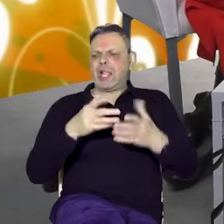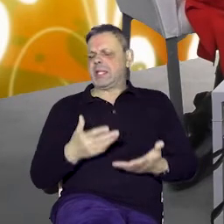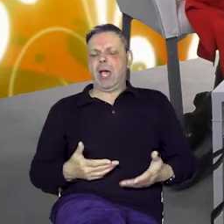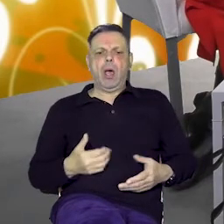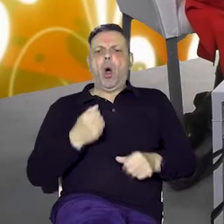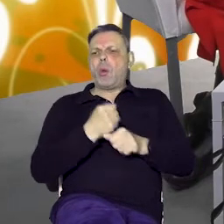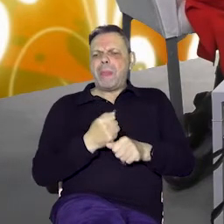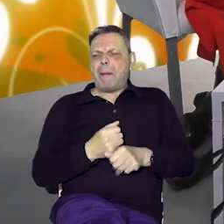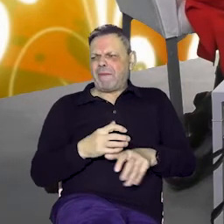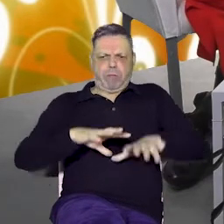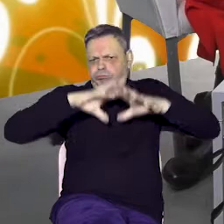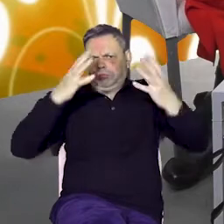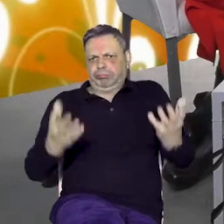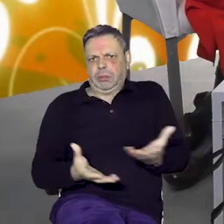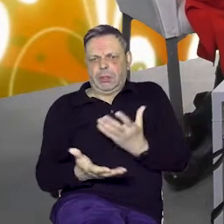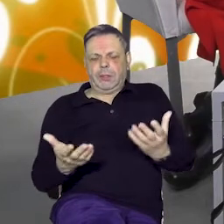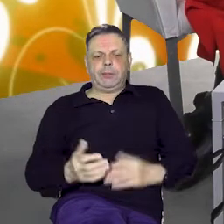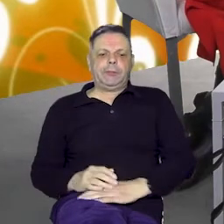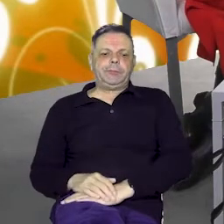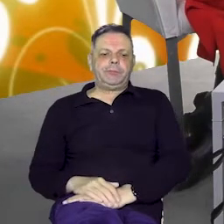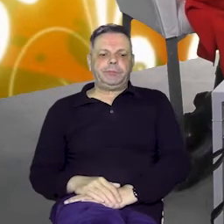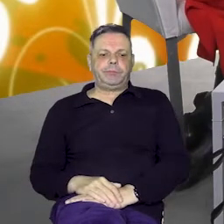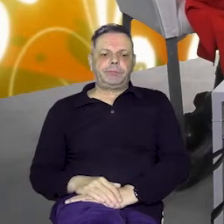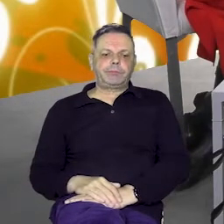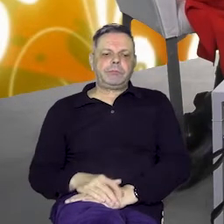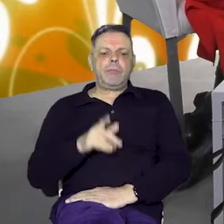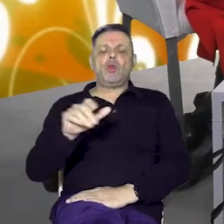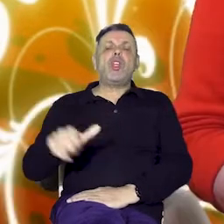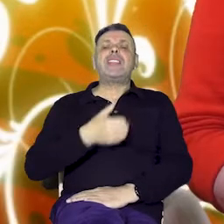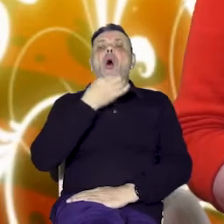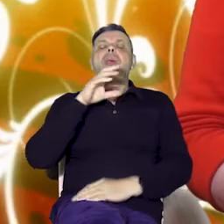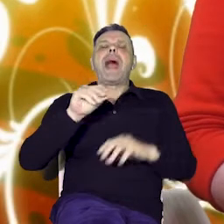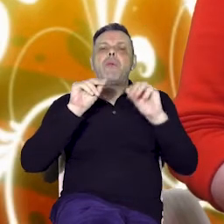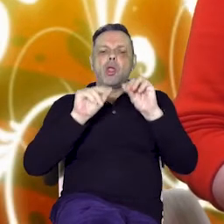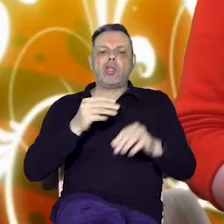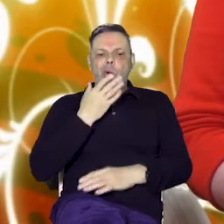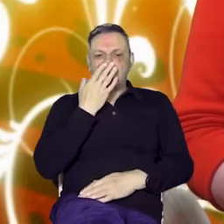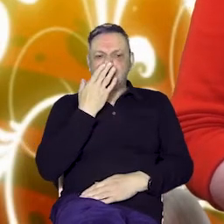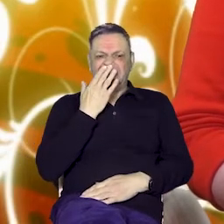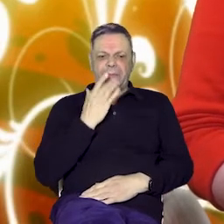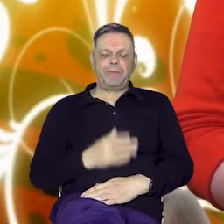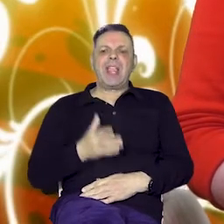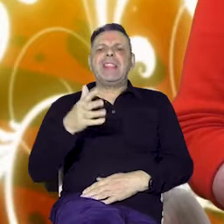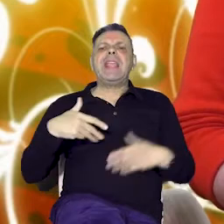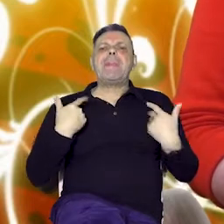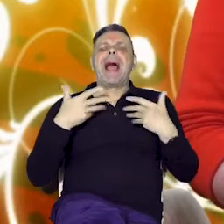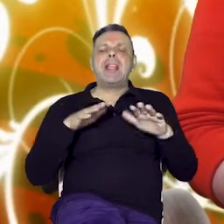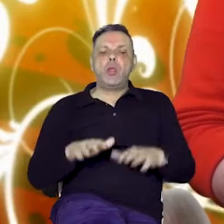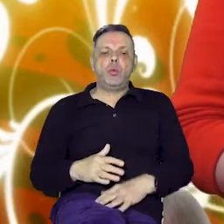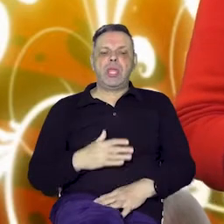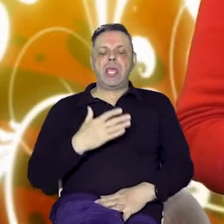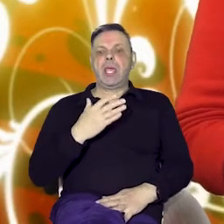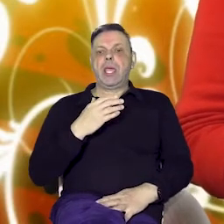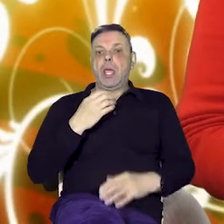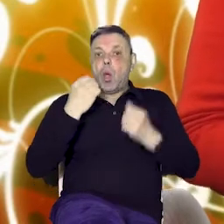jest. A znate što? To je u stvari jedna od najboljih edukacija. Tako je. Gledajte, ti mladi ljudi uče